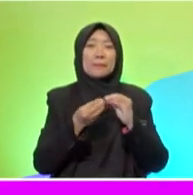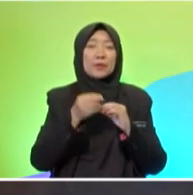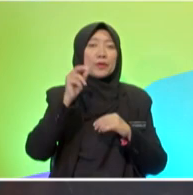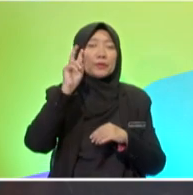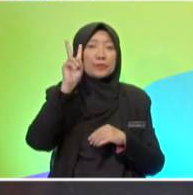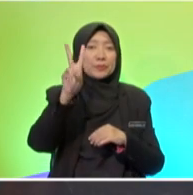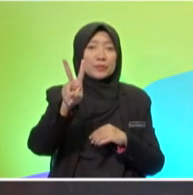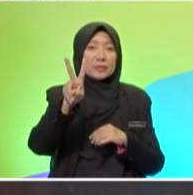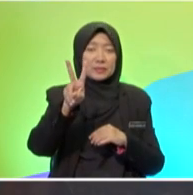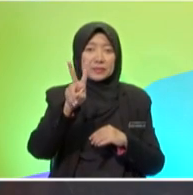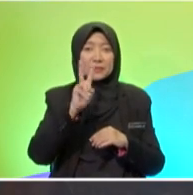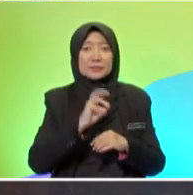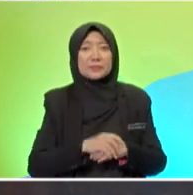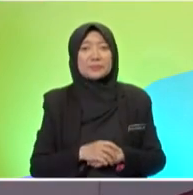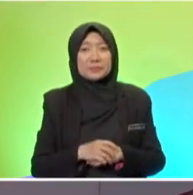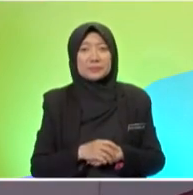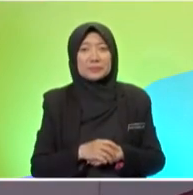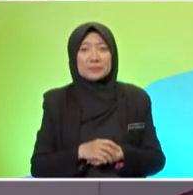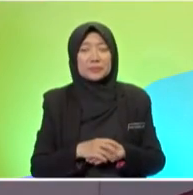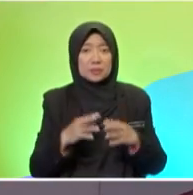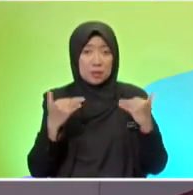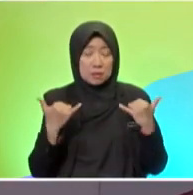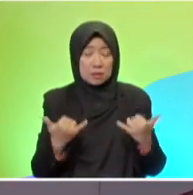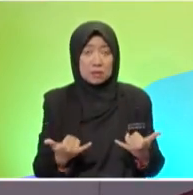dua. Okey. Okey, seterusnya.